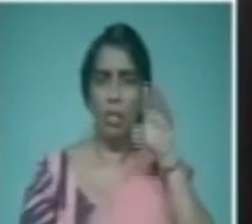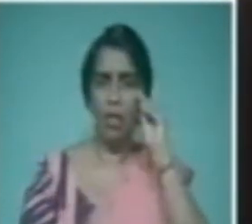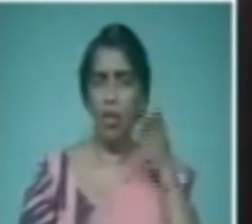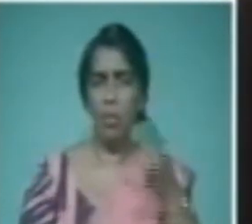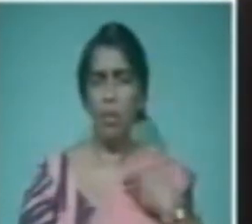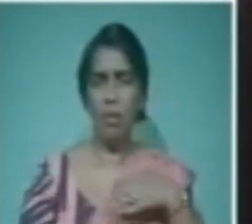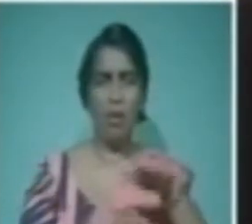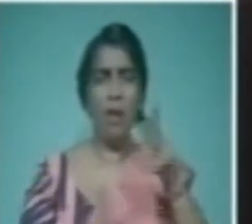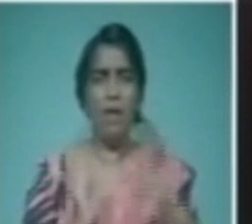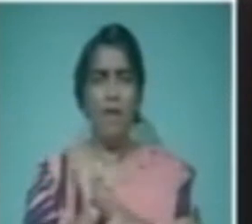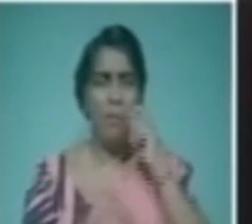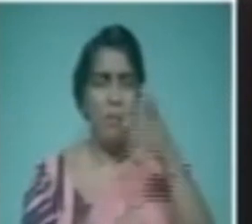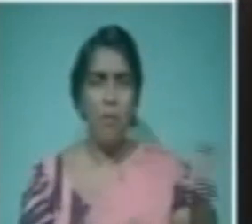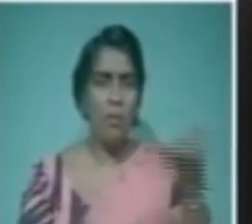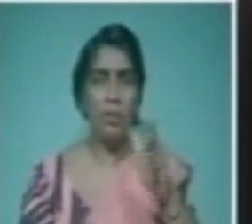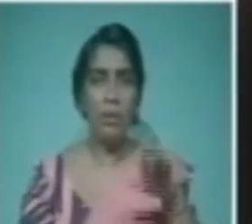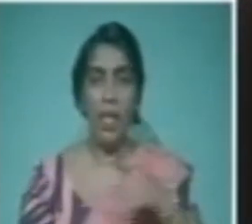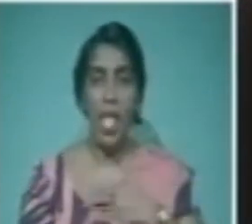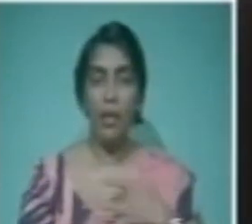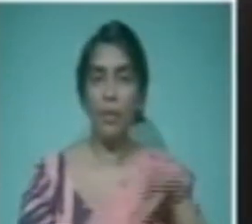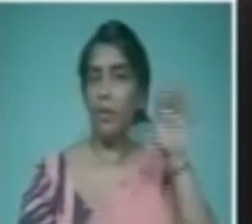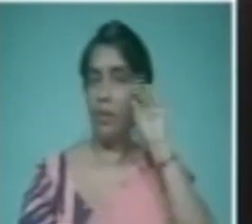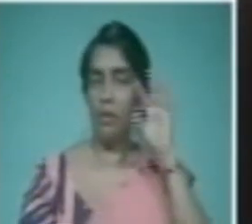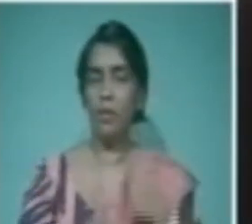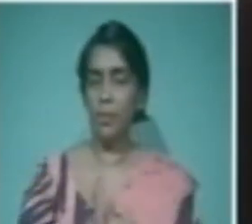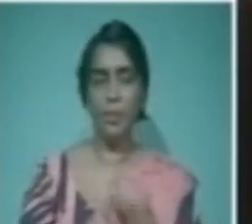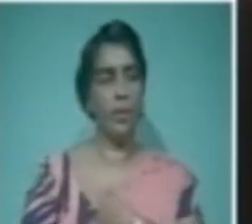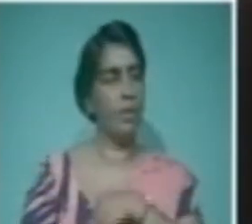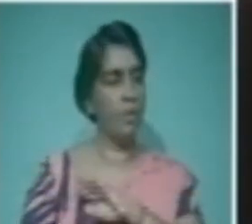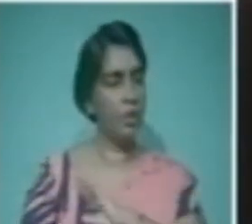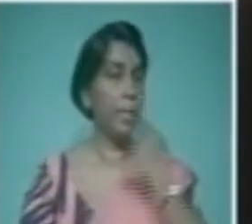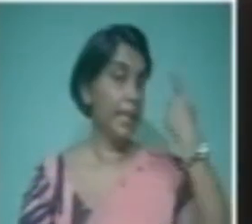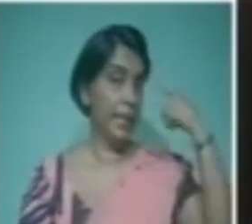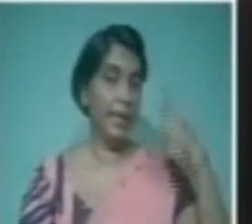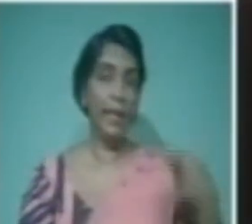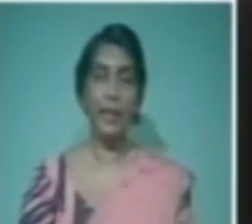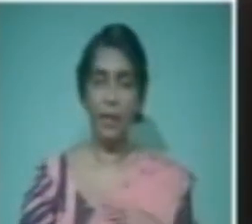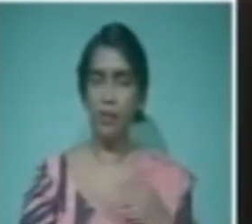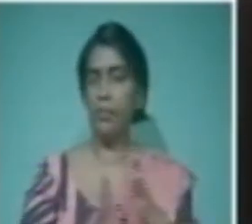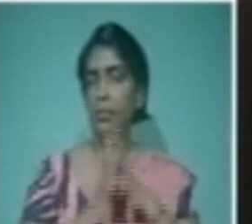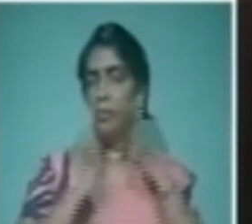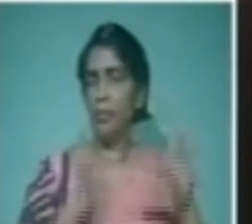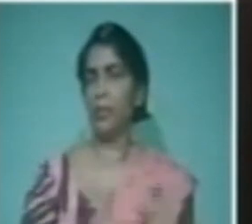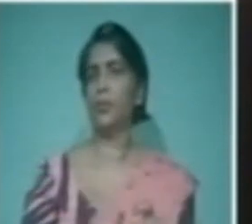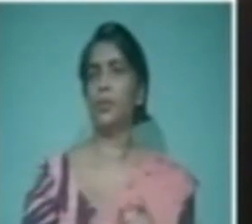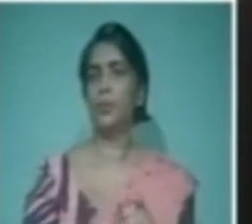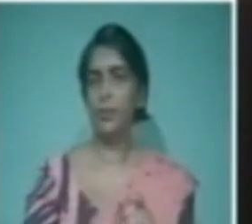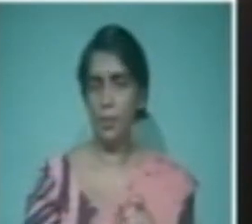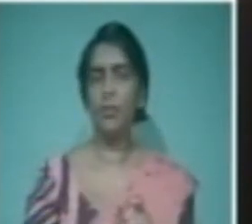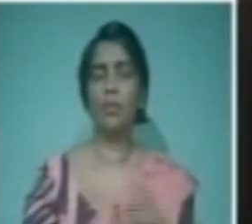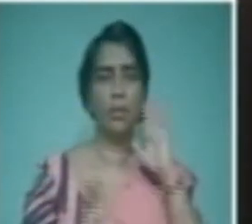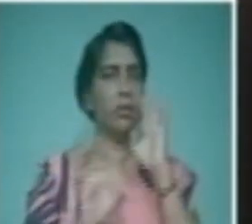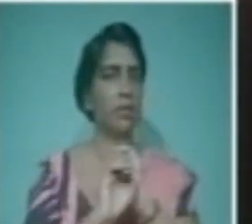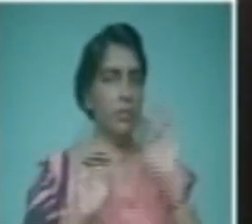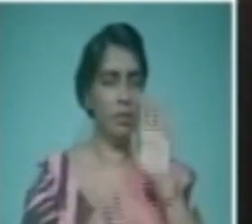පහළ තලයේ මිනිසුන්ගේ හැඟීම් ඒ නිසා ගෞරවනීය මහා සංඝරත්නය ඊයේ දිනේ බොහොම දැඩි ලෙස ප්‍රකාශ